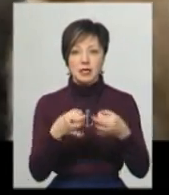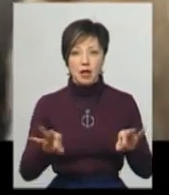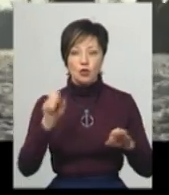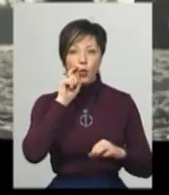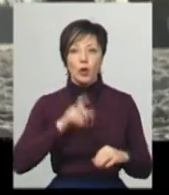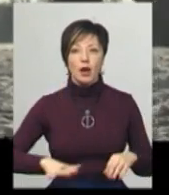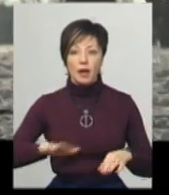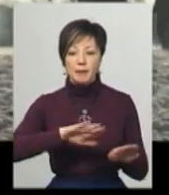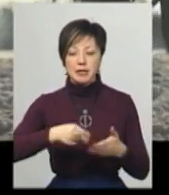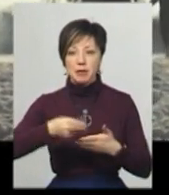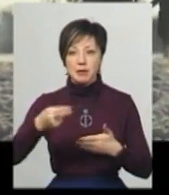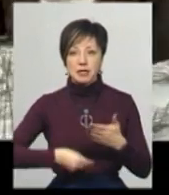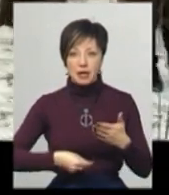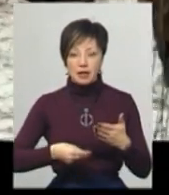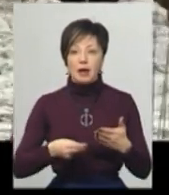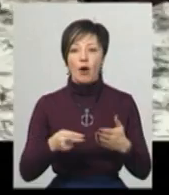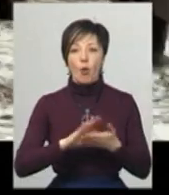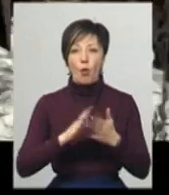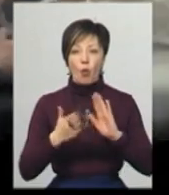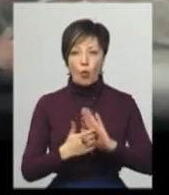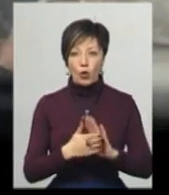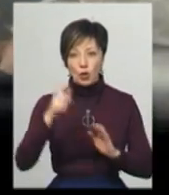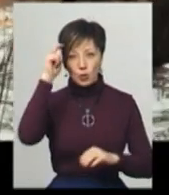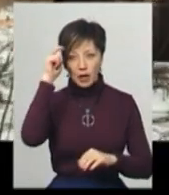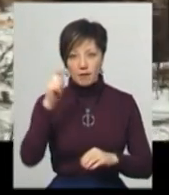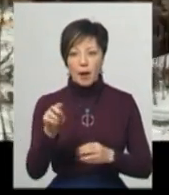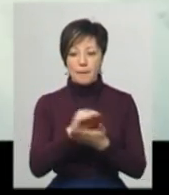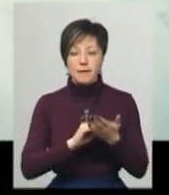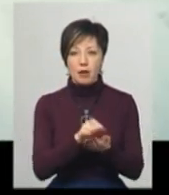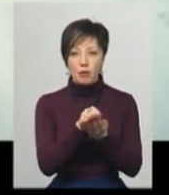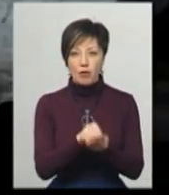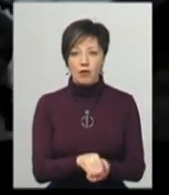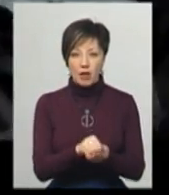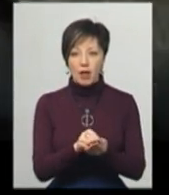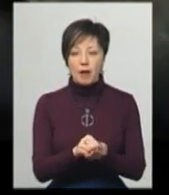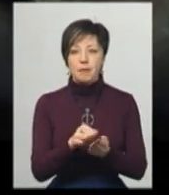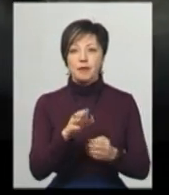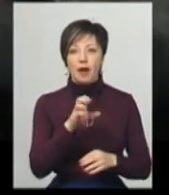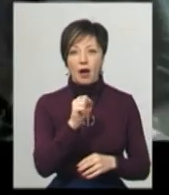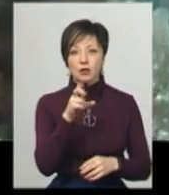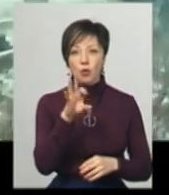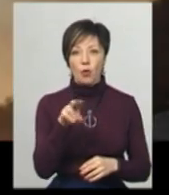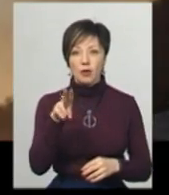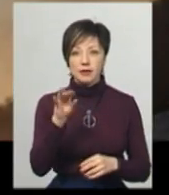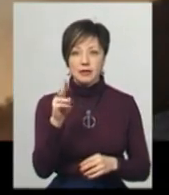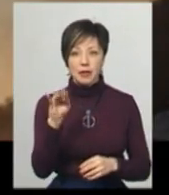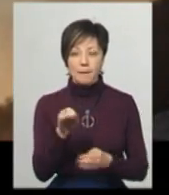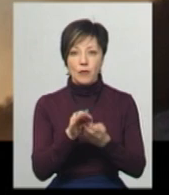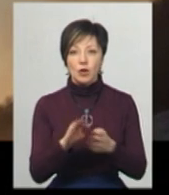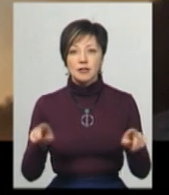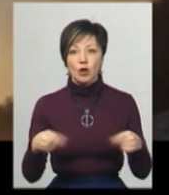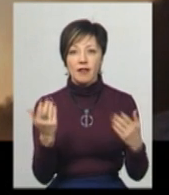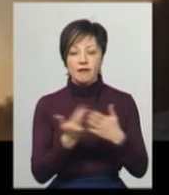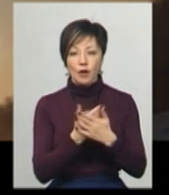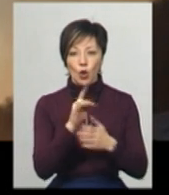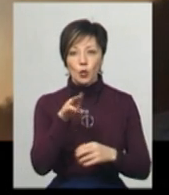України. Після підписання Брест-Литовської угоди юнаків перепоховали на Аскольдівській могилі. Про події тих днів в Україні створили фільм